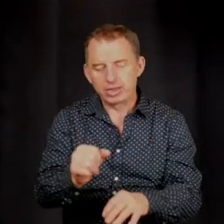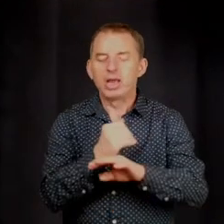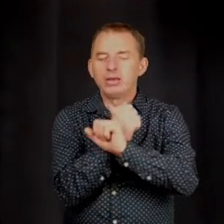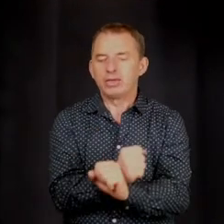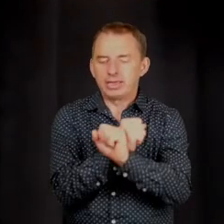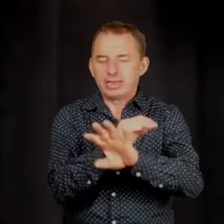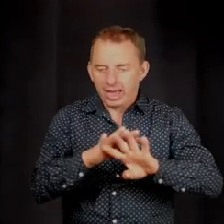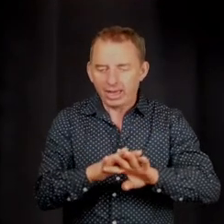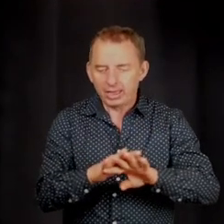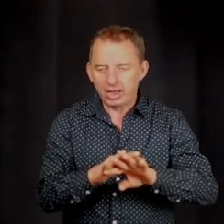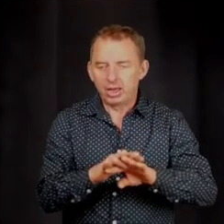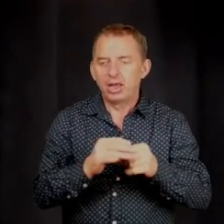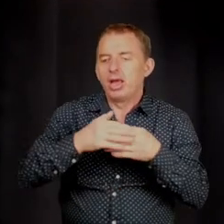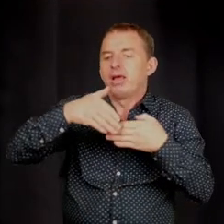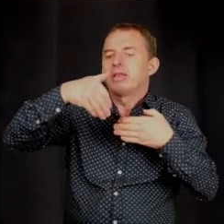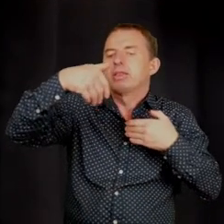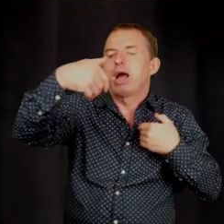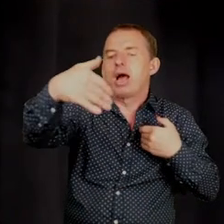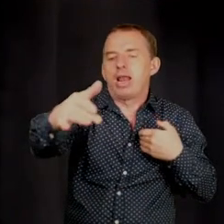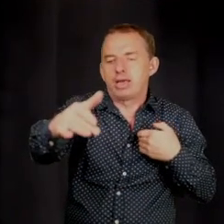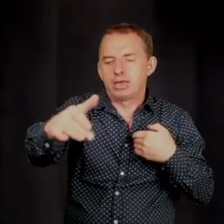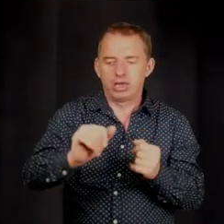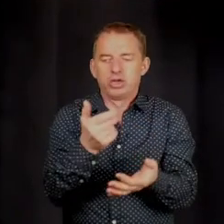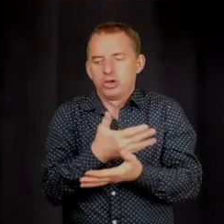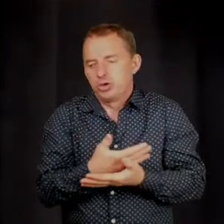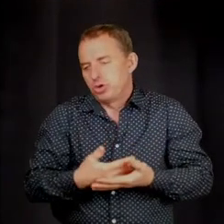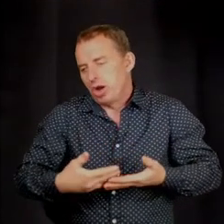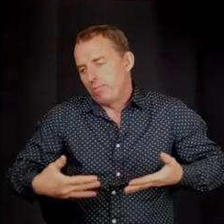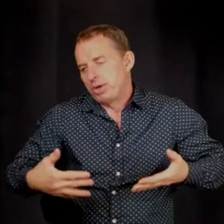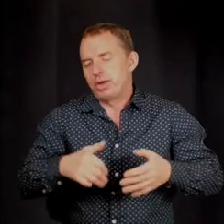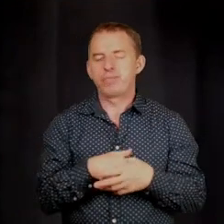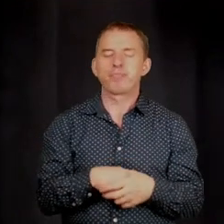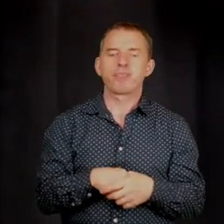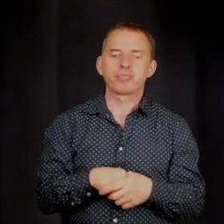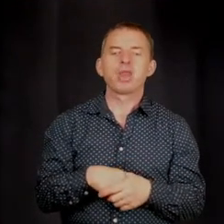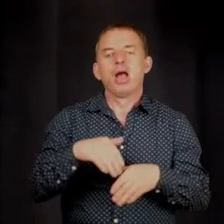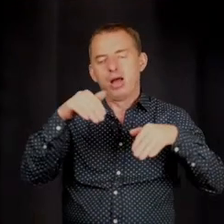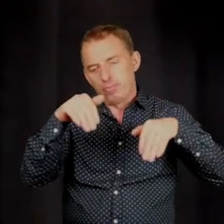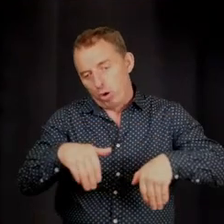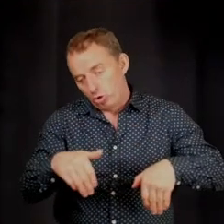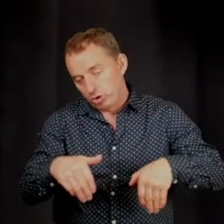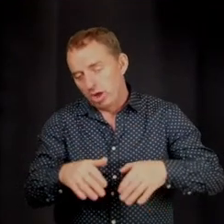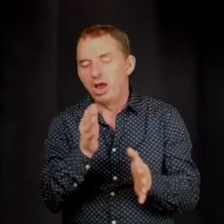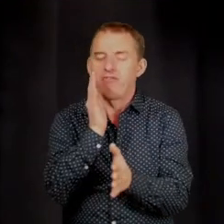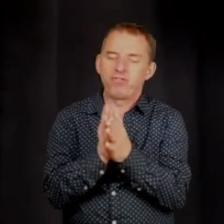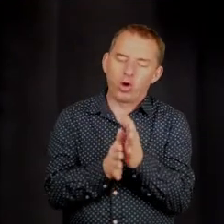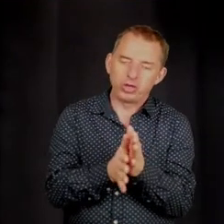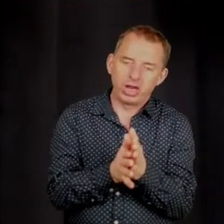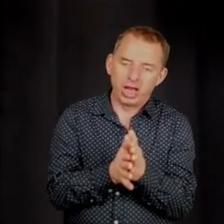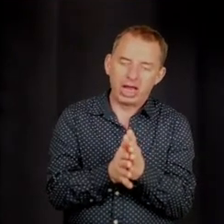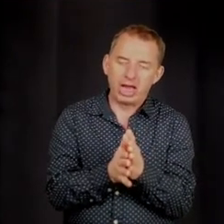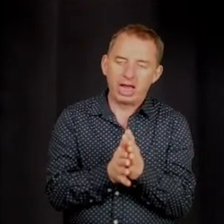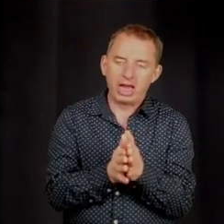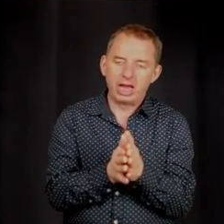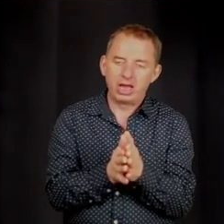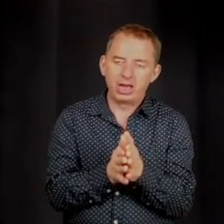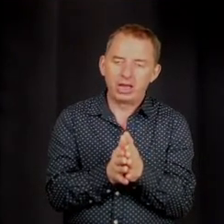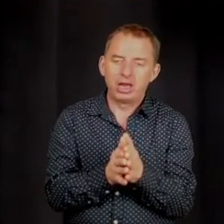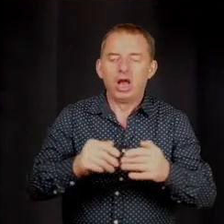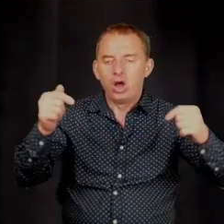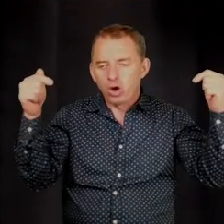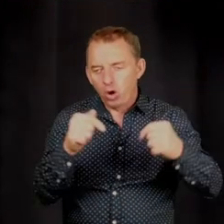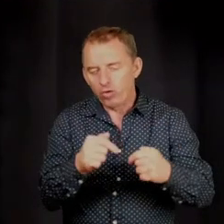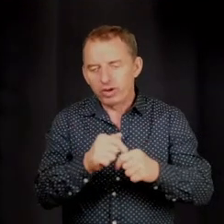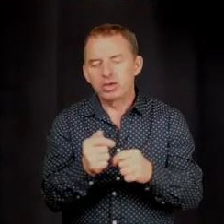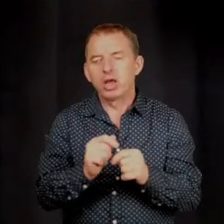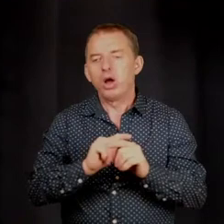w dalekiej ziemi. There may be war all around us. Może wojna i konflikty otaczać